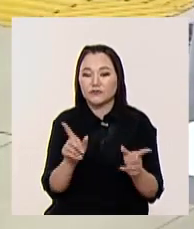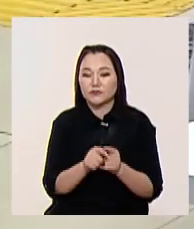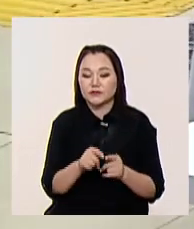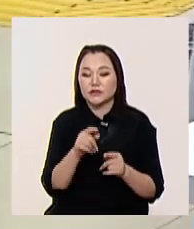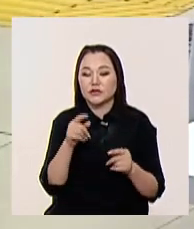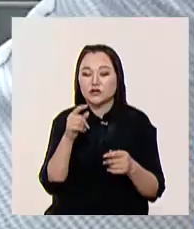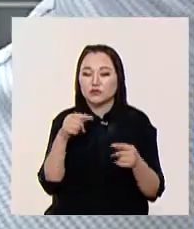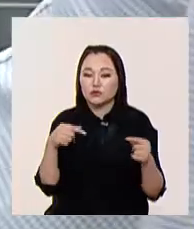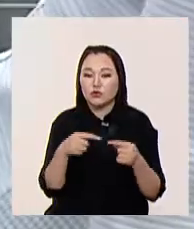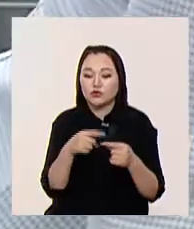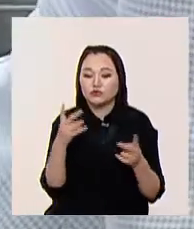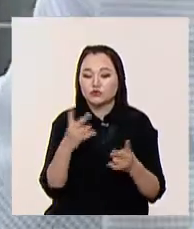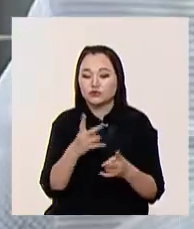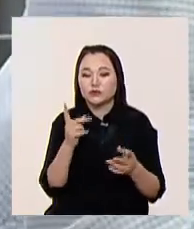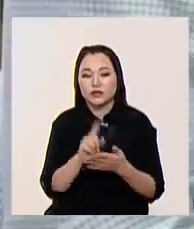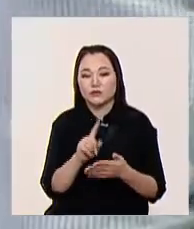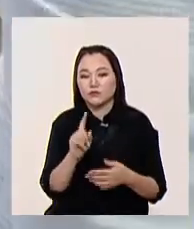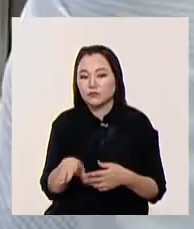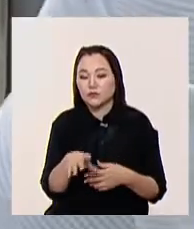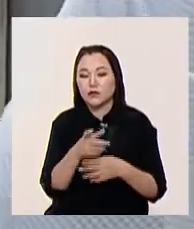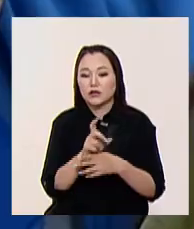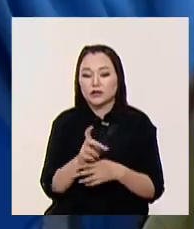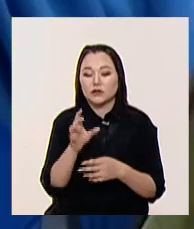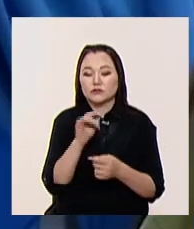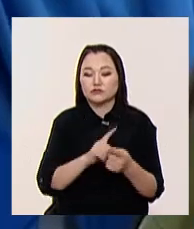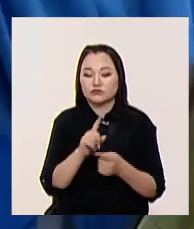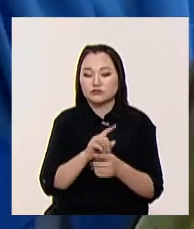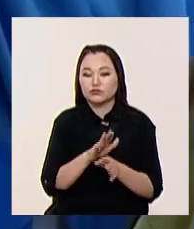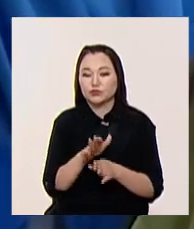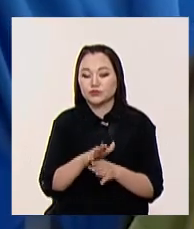талап етпейді. Қабылданған конституциялық өзгерістермен